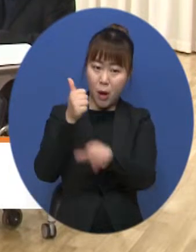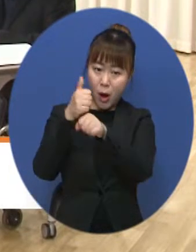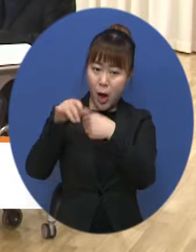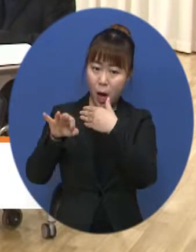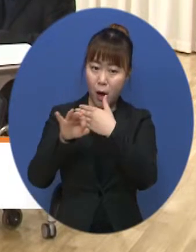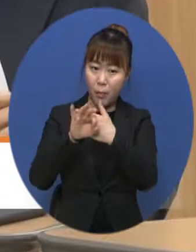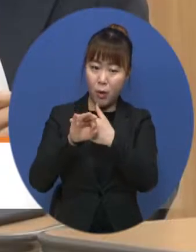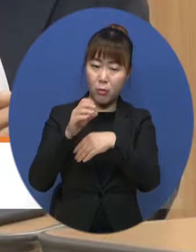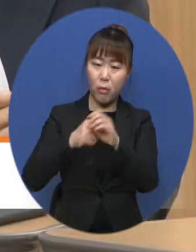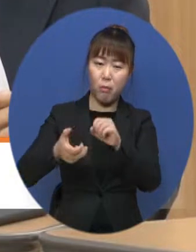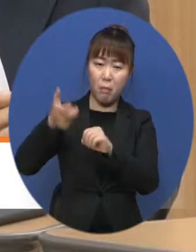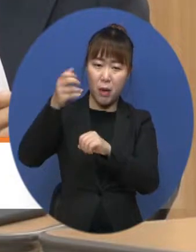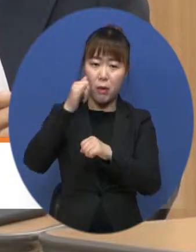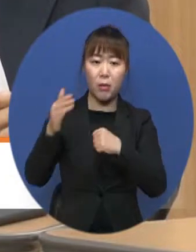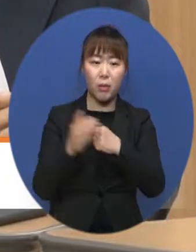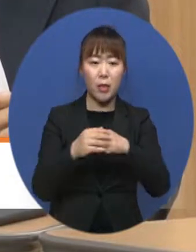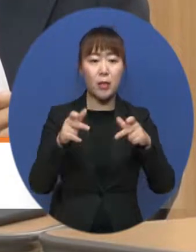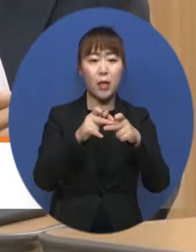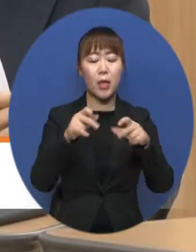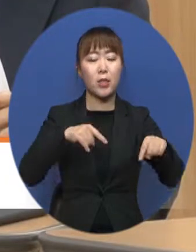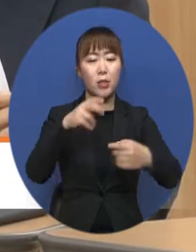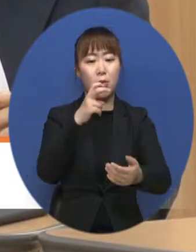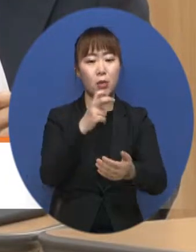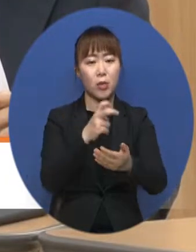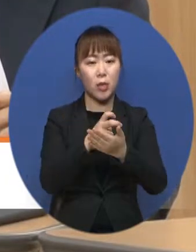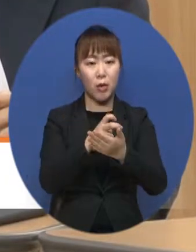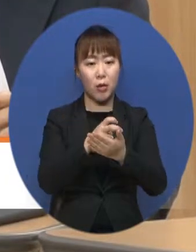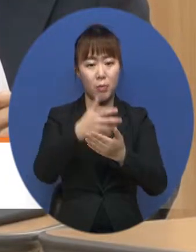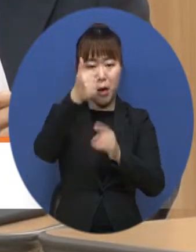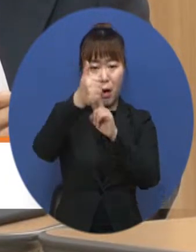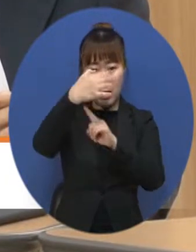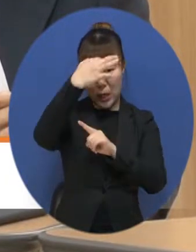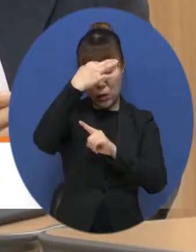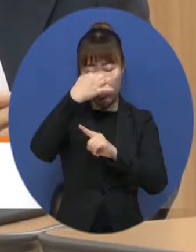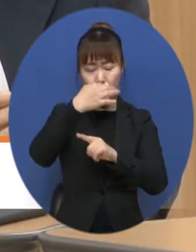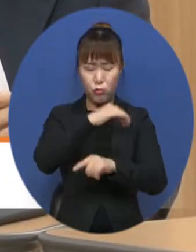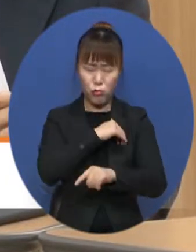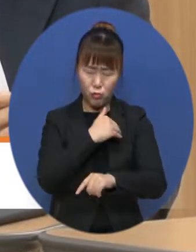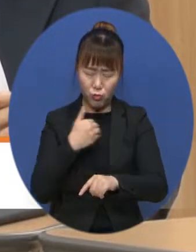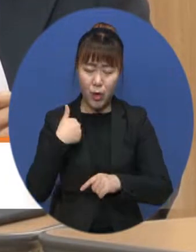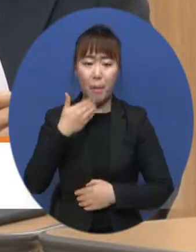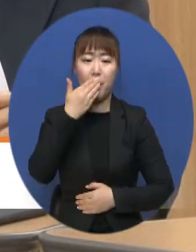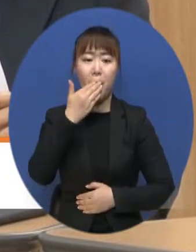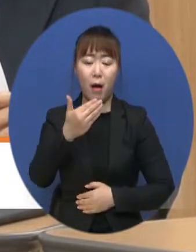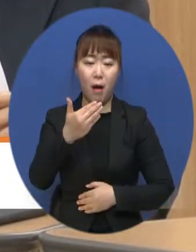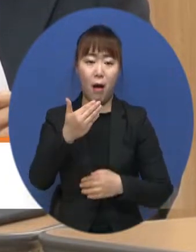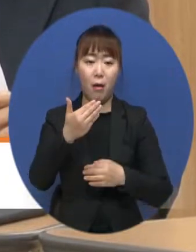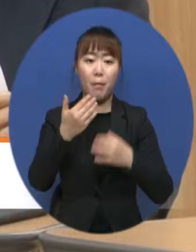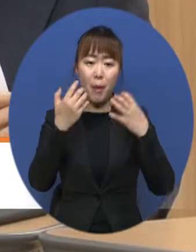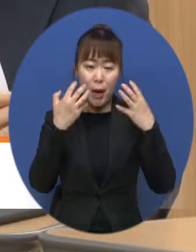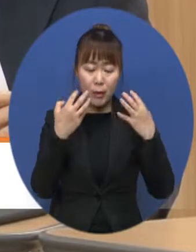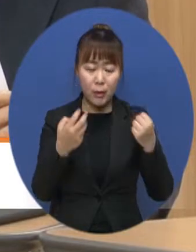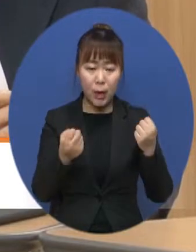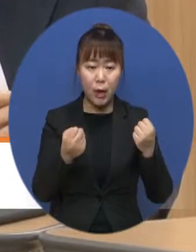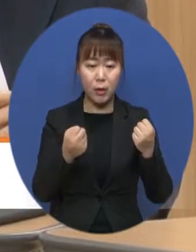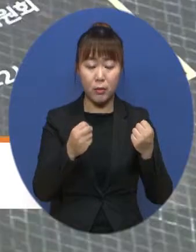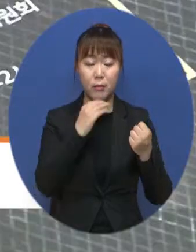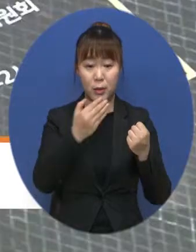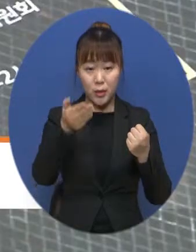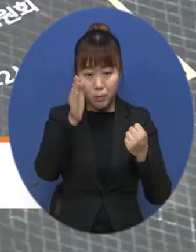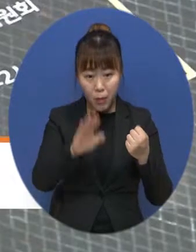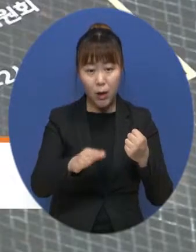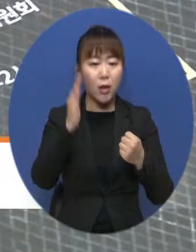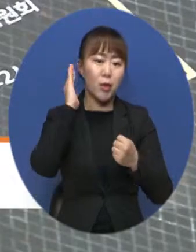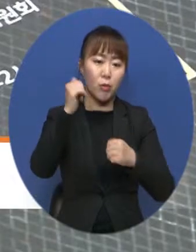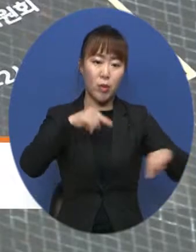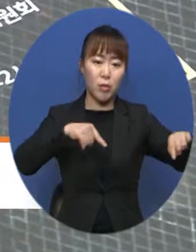격이 상향되므로 장애인 정책의 관제탑 기능을 충분히 할 수 있으리라 판단되는 부분이 많은 것은 사실이나